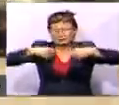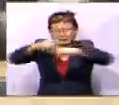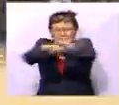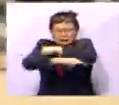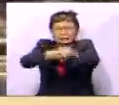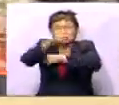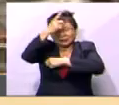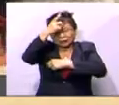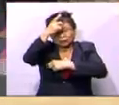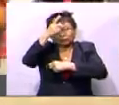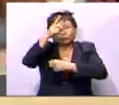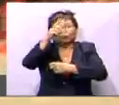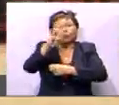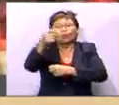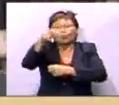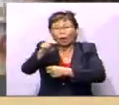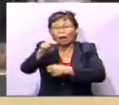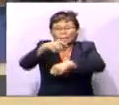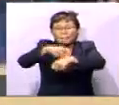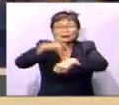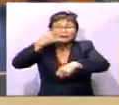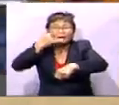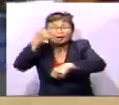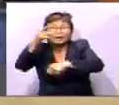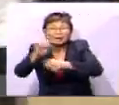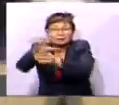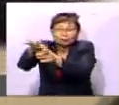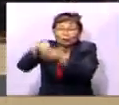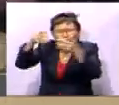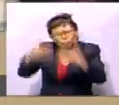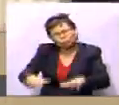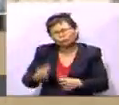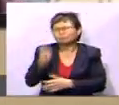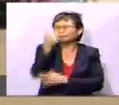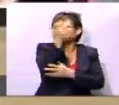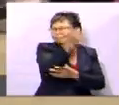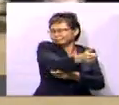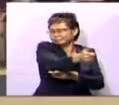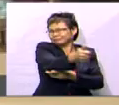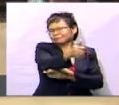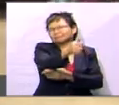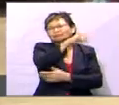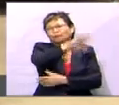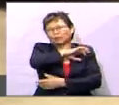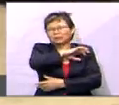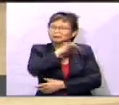Wan Mansur Hamzah ketika dihubungi berkata, kes terbabit telah pun diserahkan kepada pihak polis.